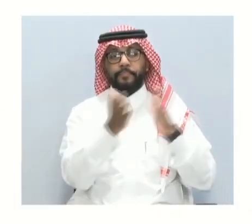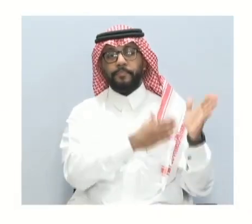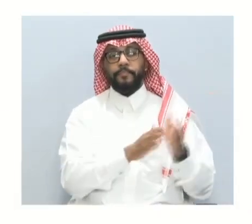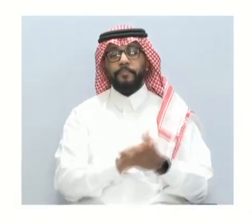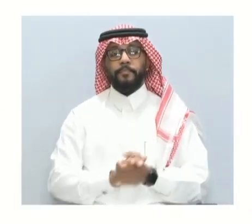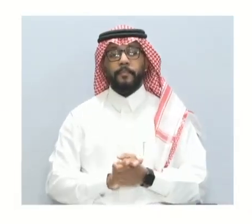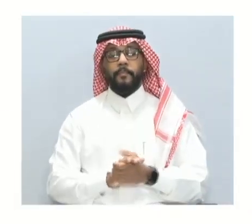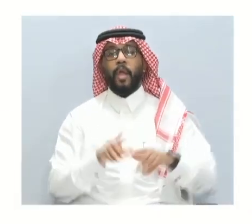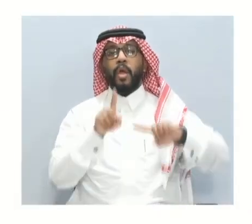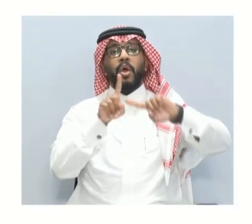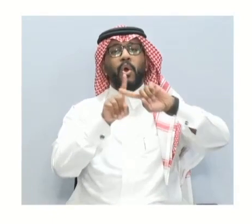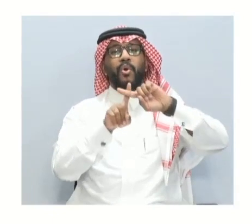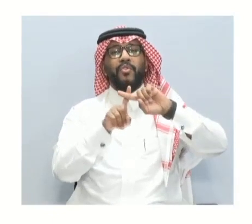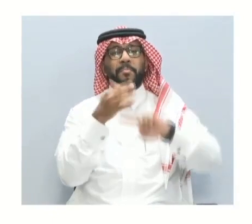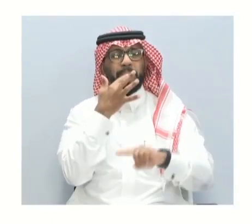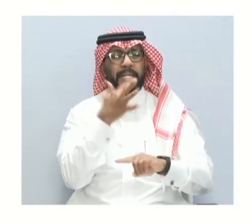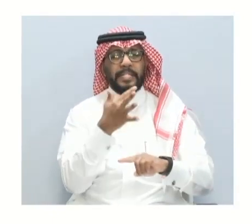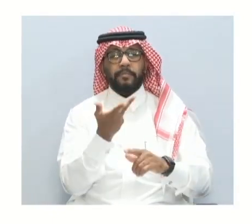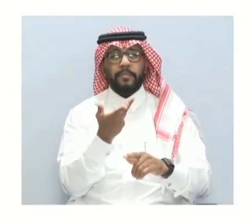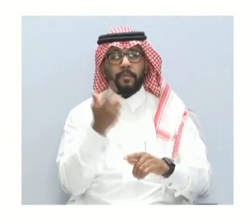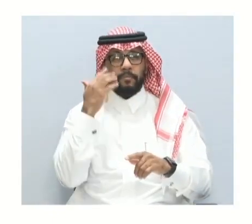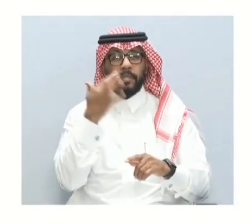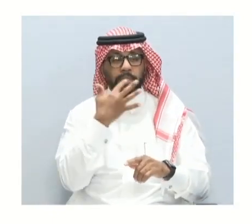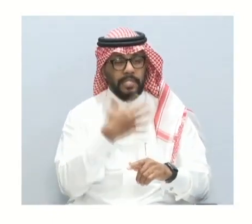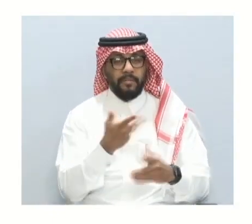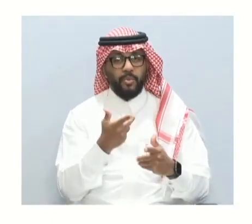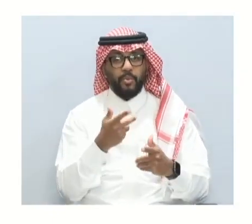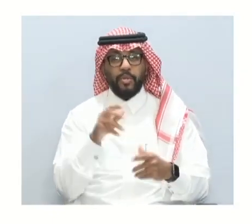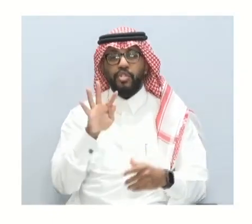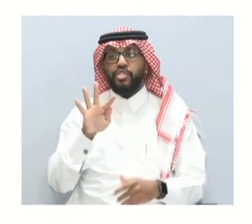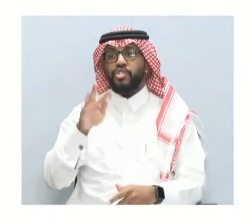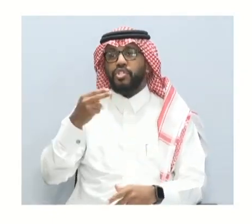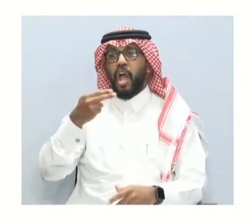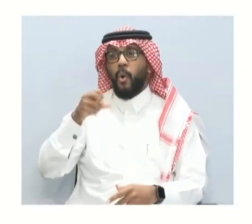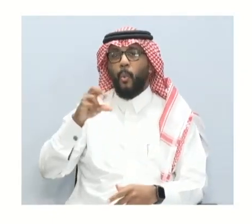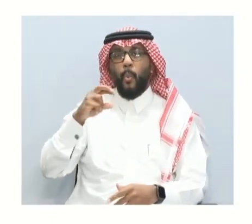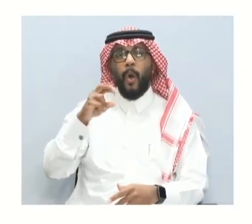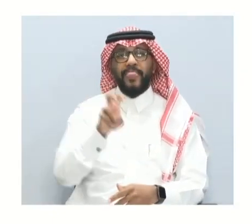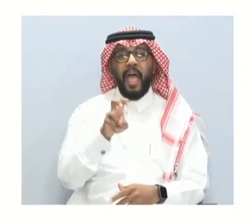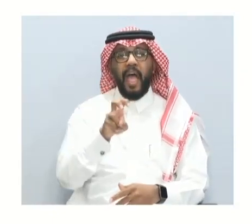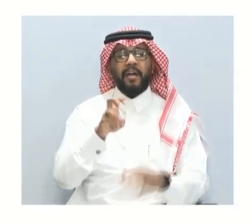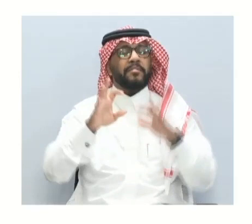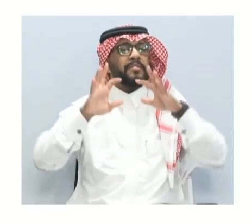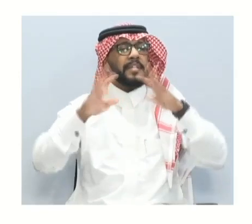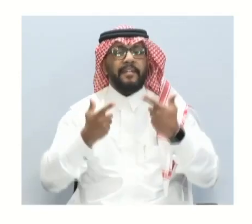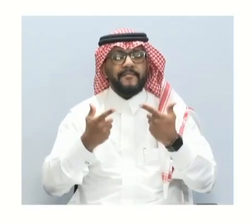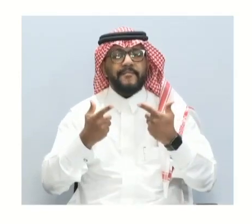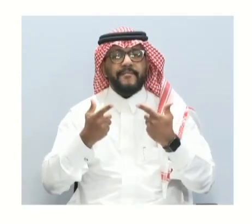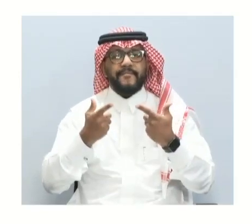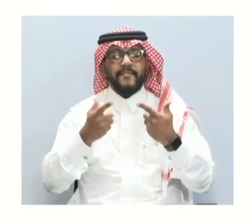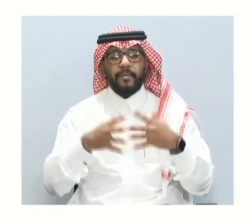من المله طيب ما هو الكفر غير مخرج منله هو سحر الشعوذه والدجل وقد يكون بنوع من